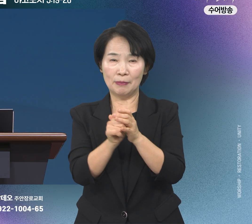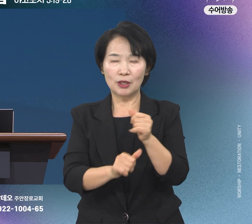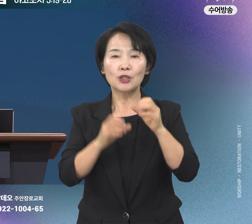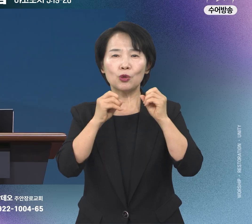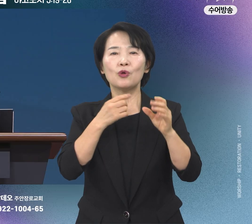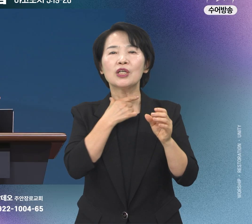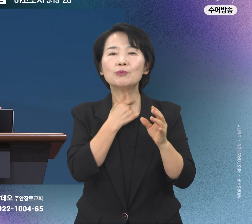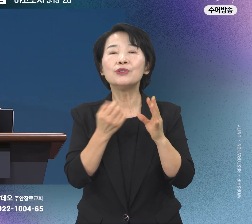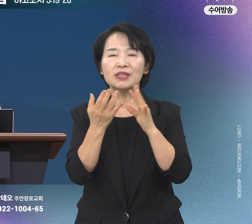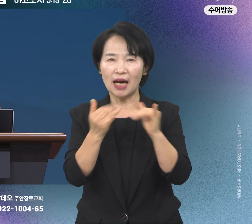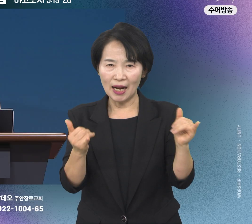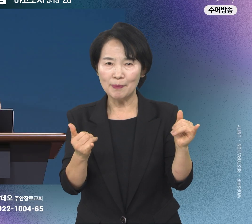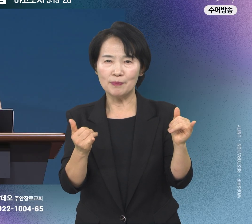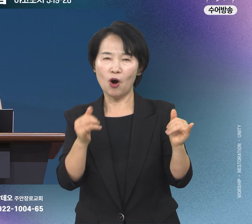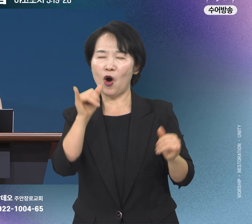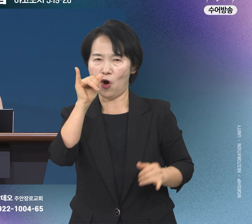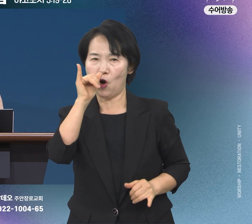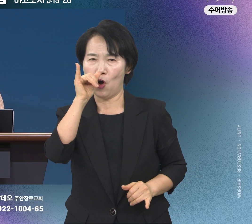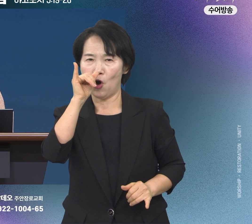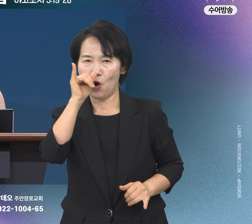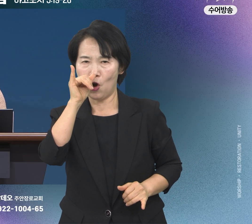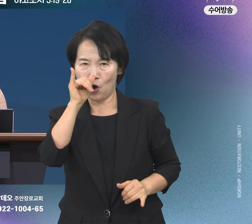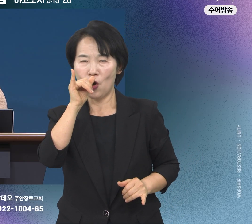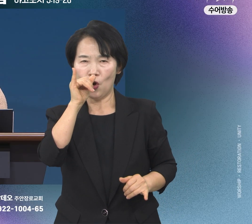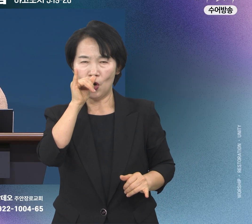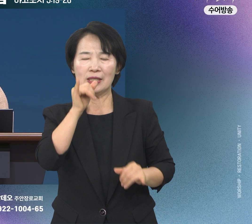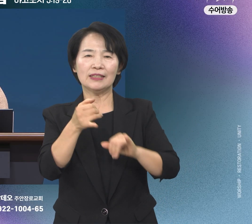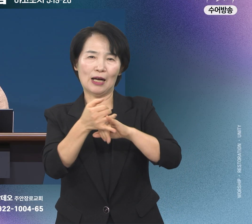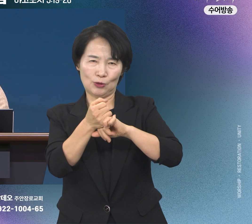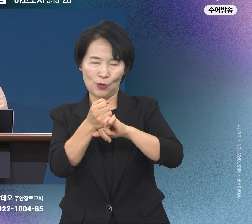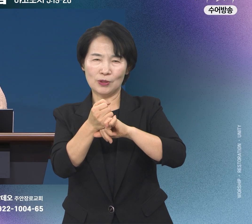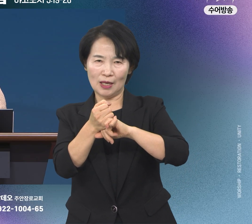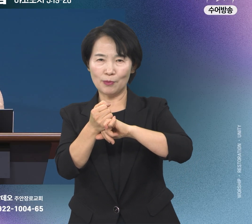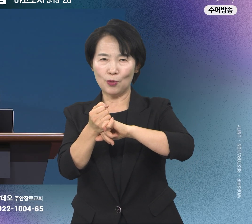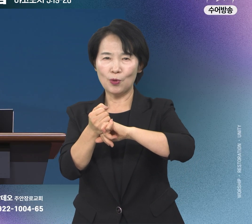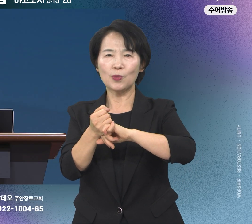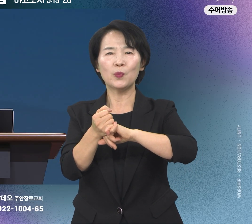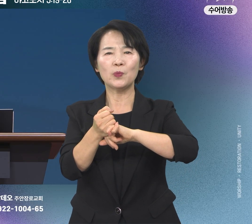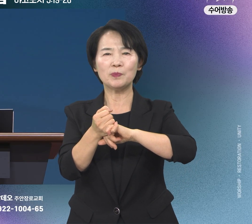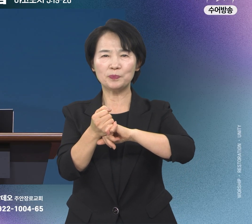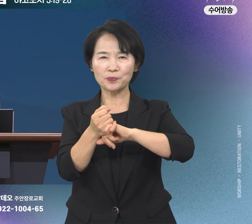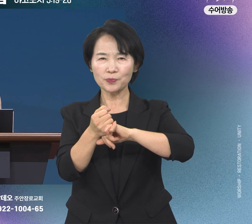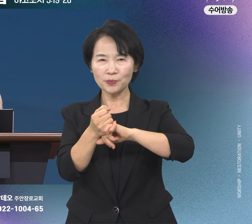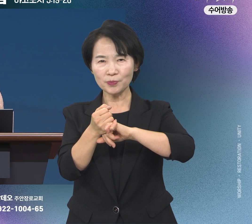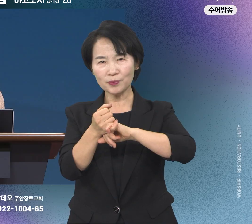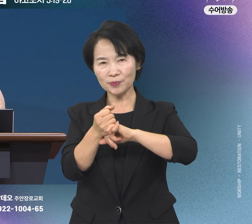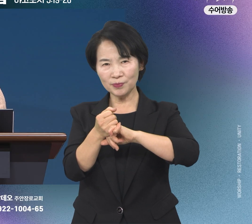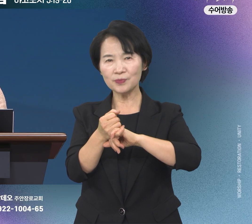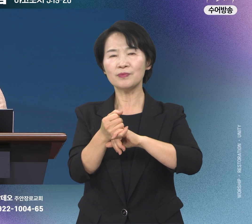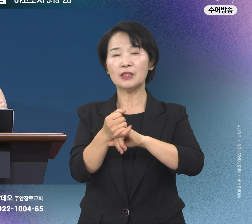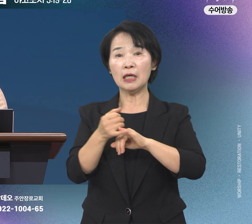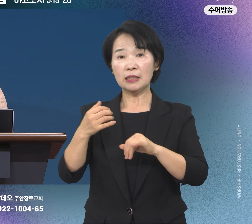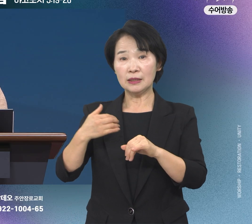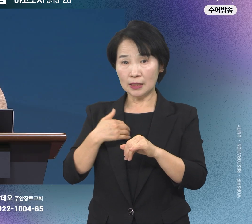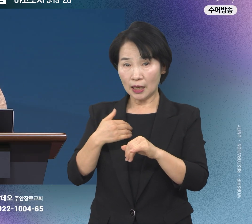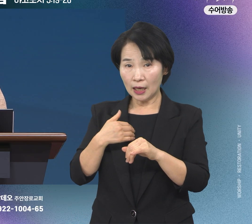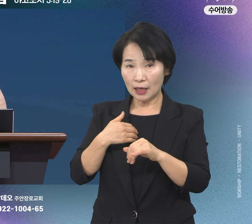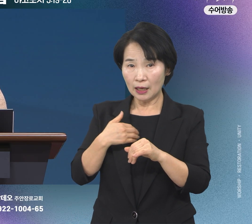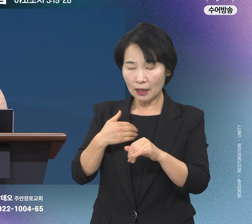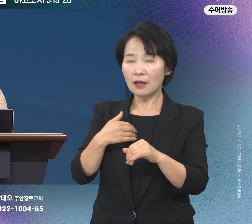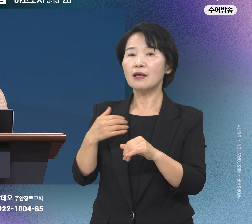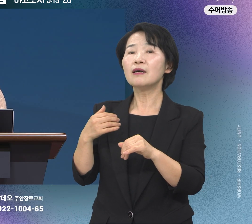거 아니에요. 그래서 전도 대상자와 늘 만났던 것처럼 약속을 잡습니다. 이미 신천지 측에는 그 사람이 어떤